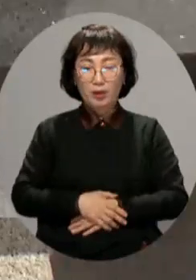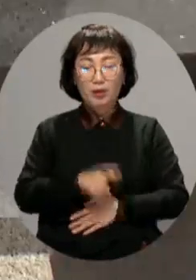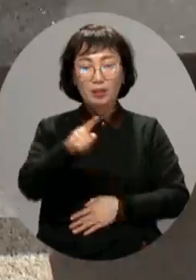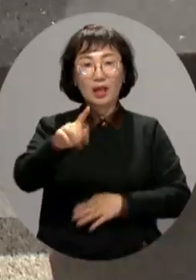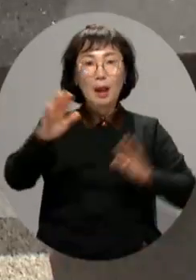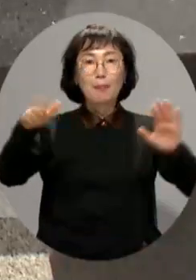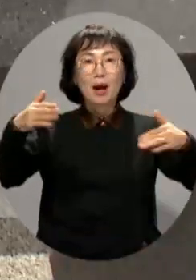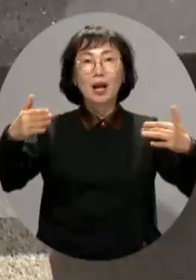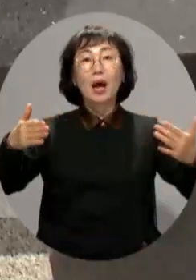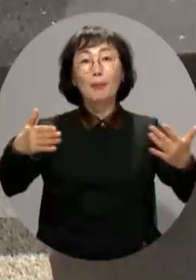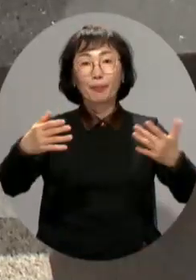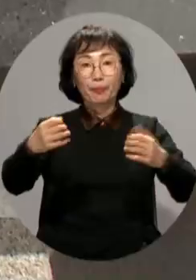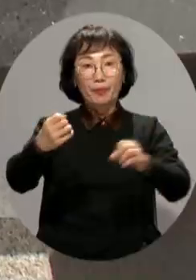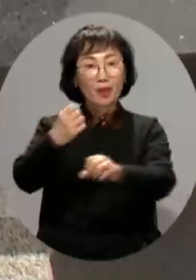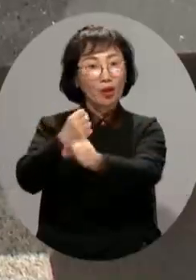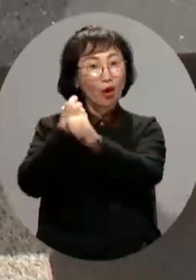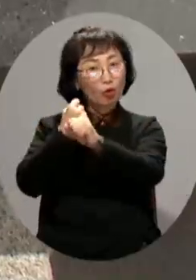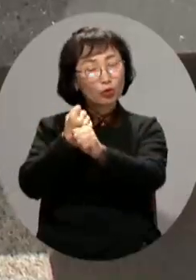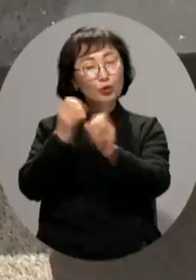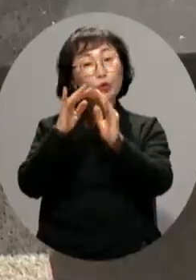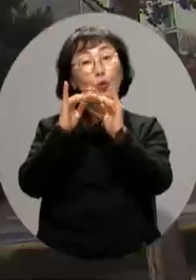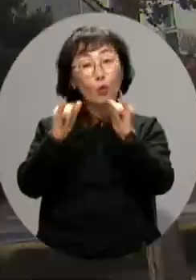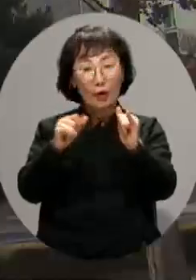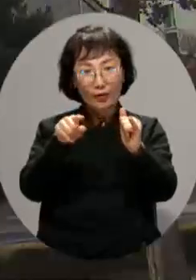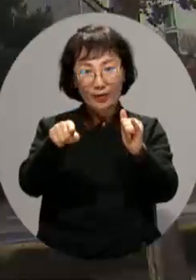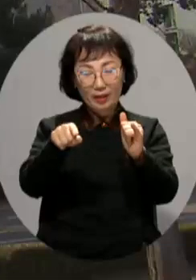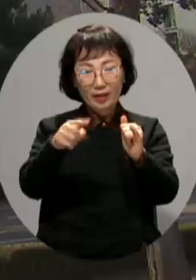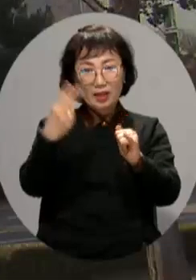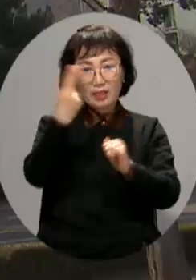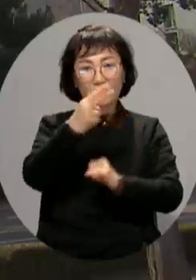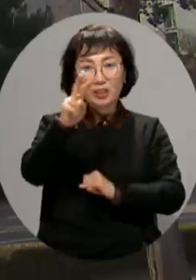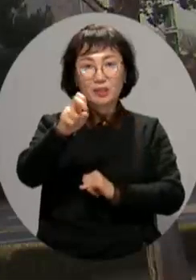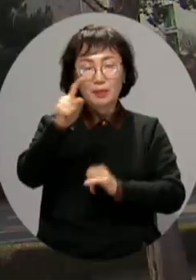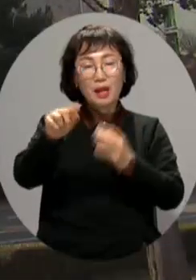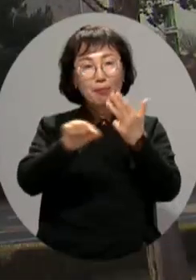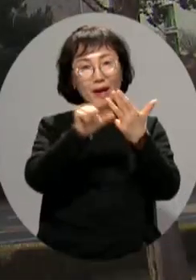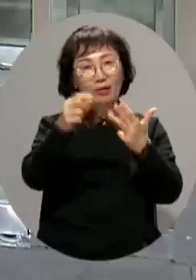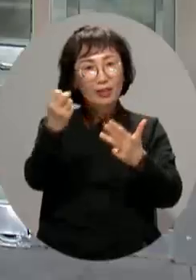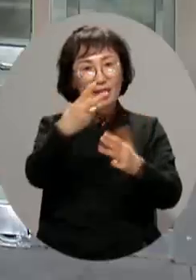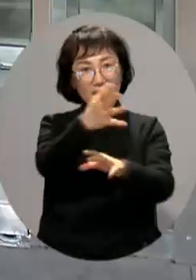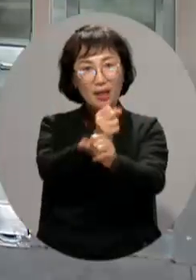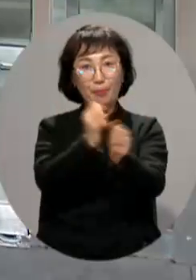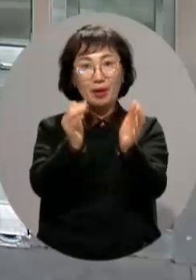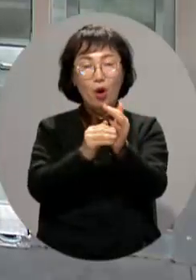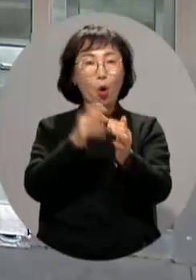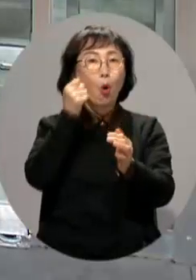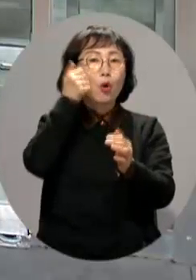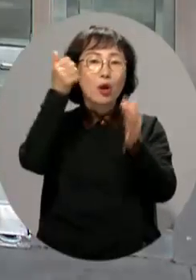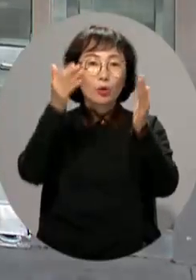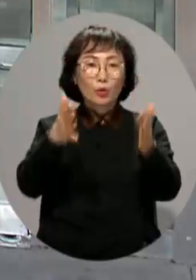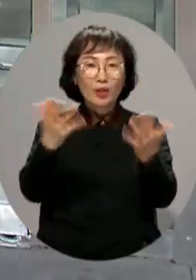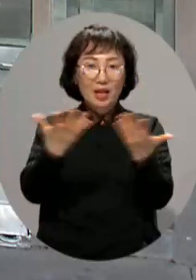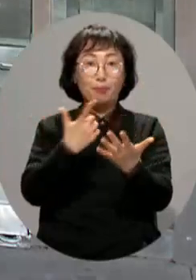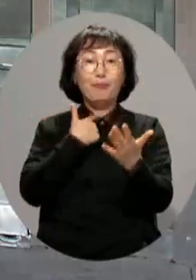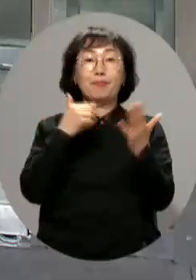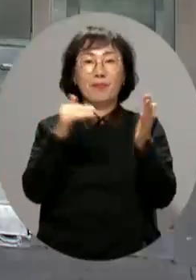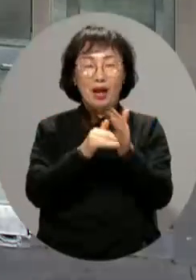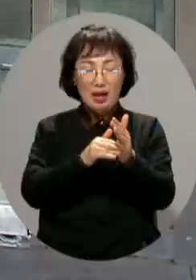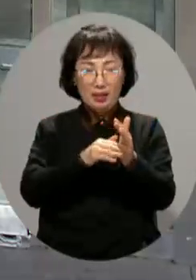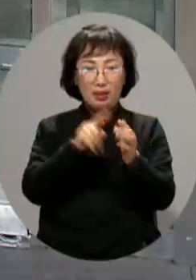해상풍력 연구원에서 일한 연구원 2021년 8월 재계약하고 5개월간 일을 해왔지만